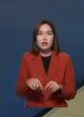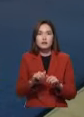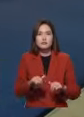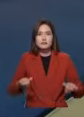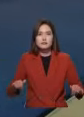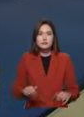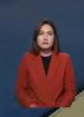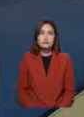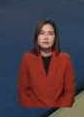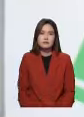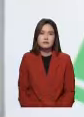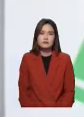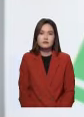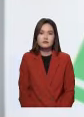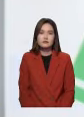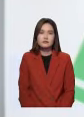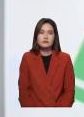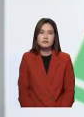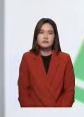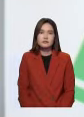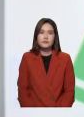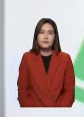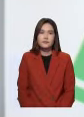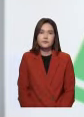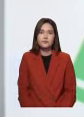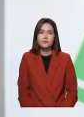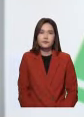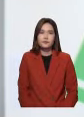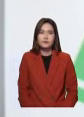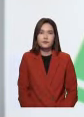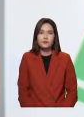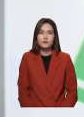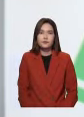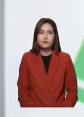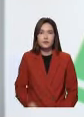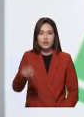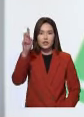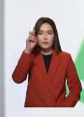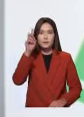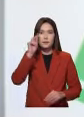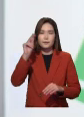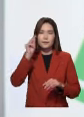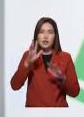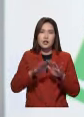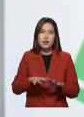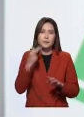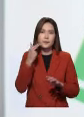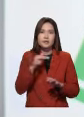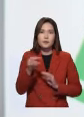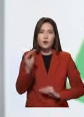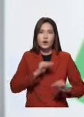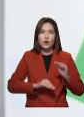азайту. Білім инновация лицейлеріндегі мұғалімдер сапалық құрам, мұғалімдер